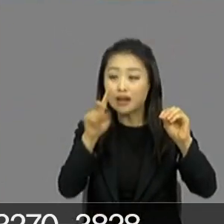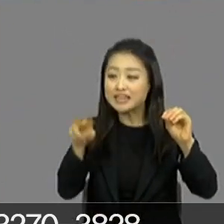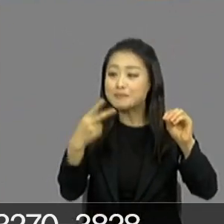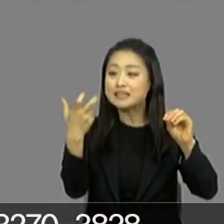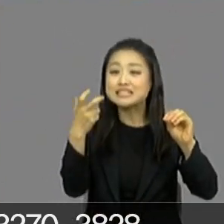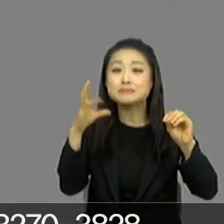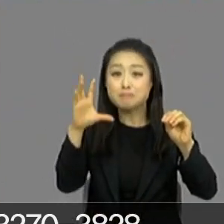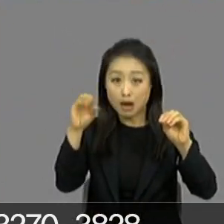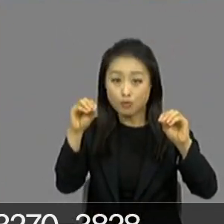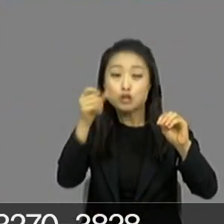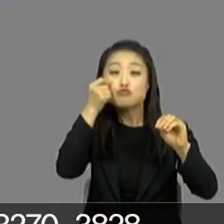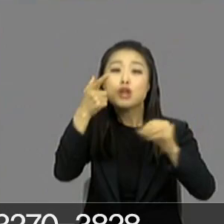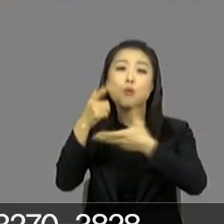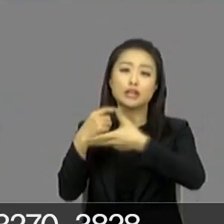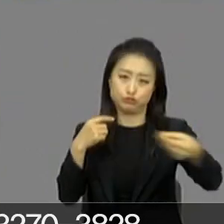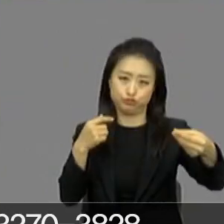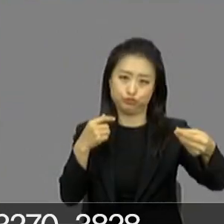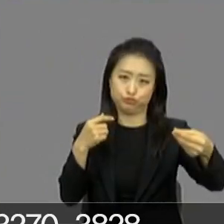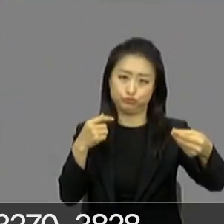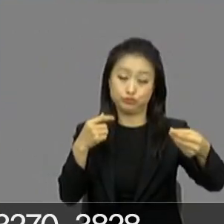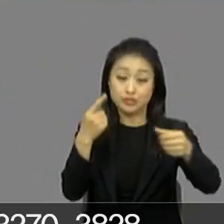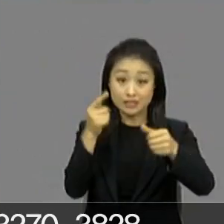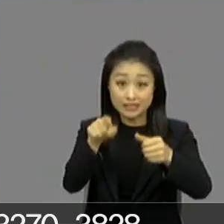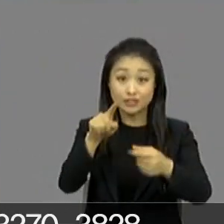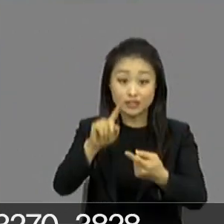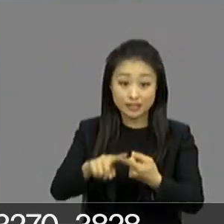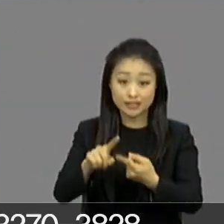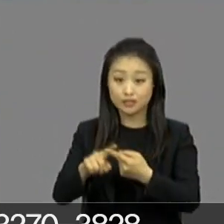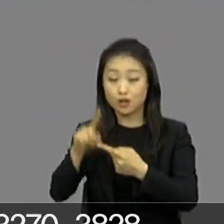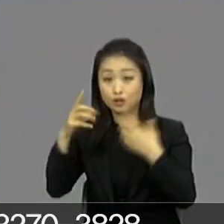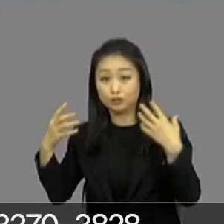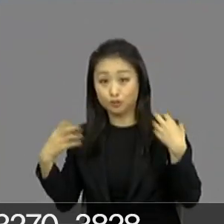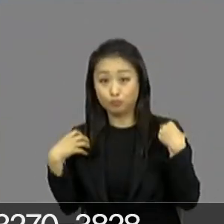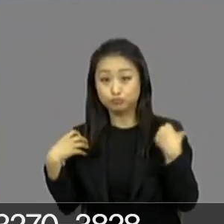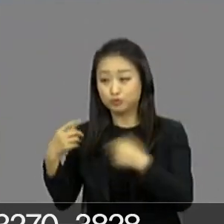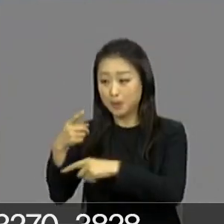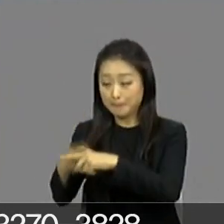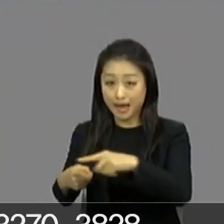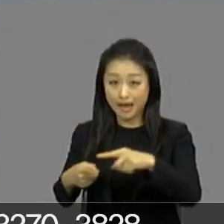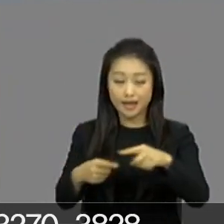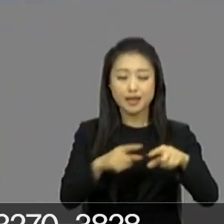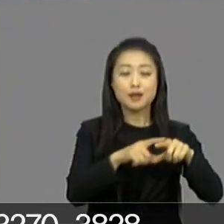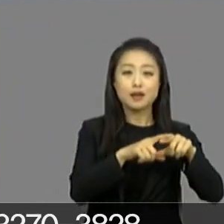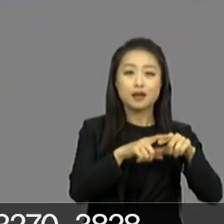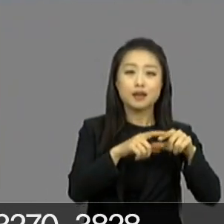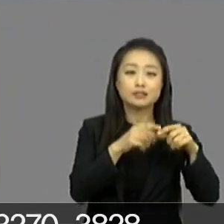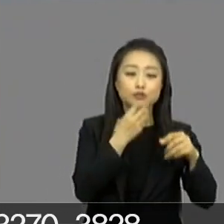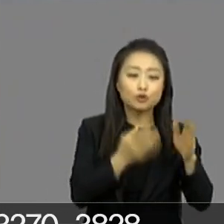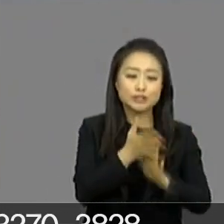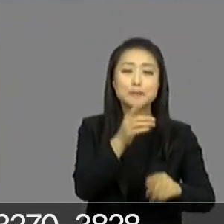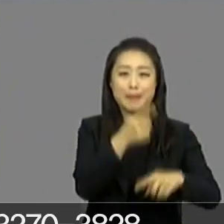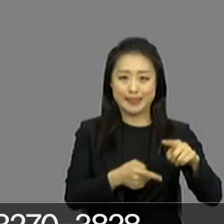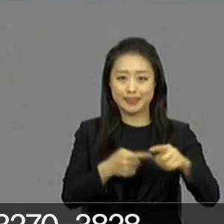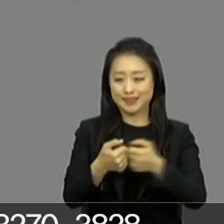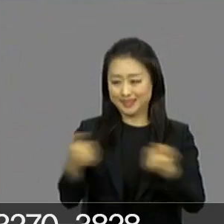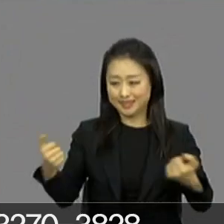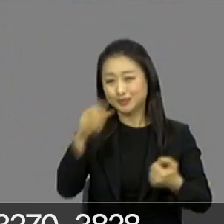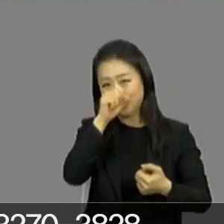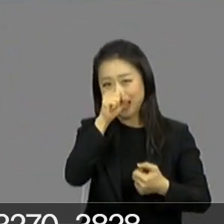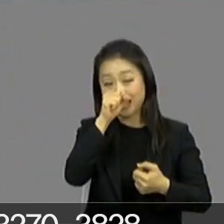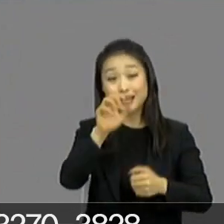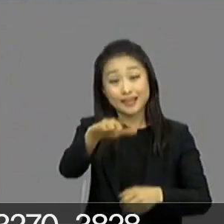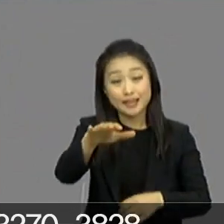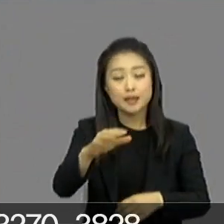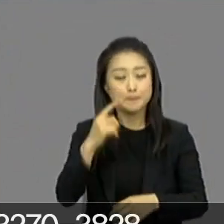잔물결 정도만 해주면 되게 오래 마 예를 들어서 아니냐 예를 들어서 제가 이해하는 것은 요 그게 만약 중앙 해서 이것을